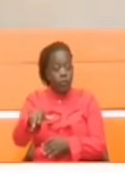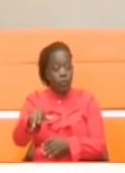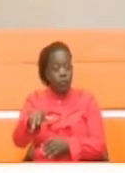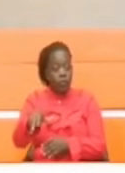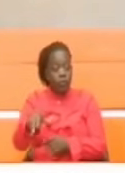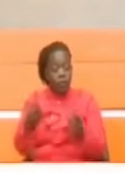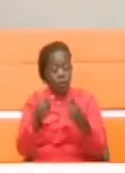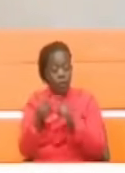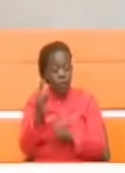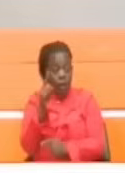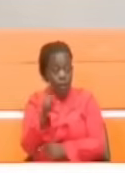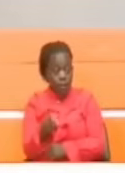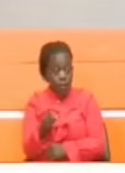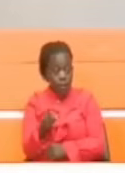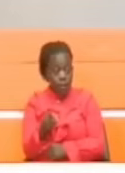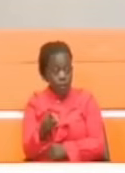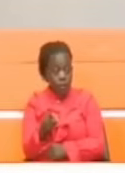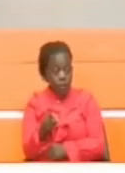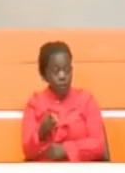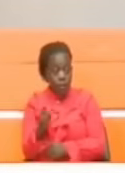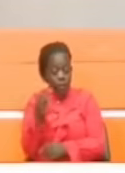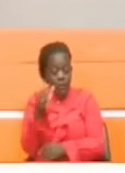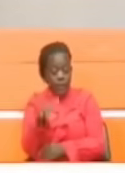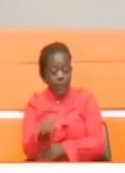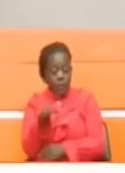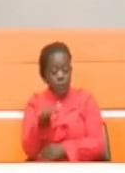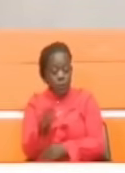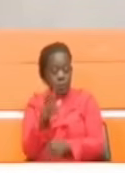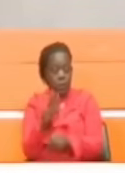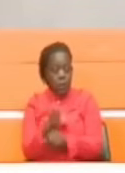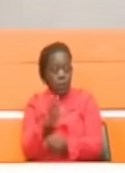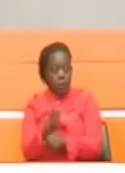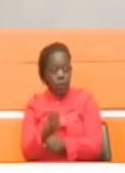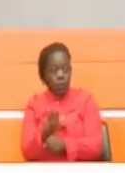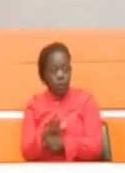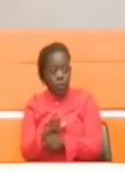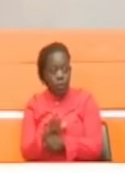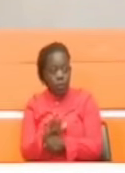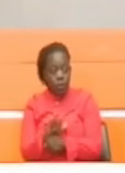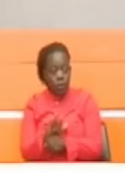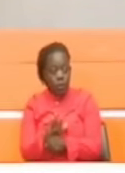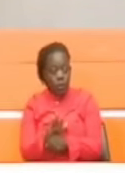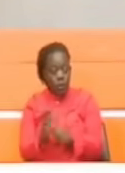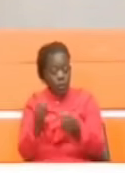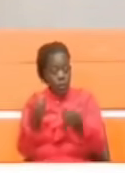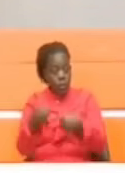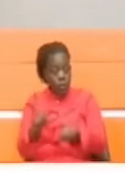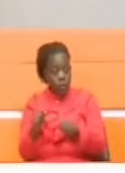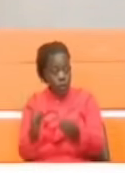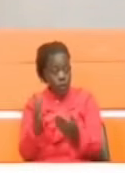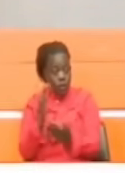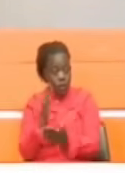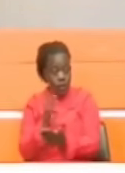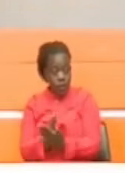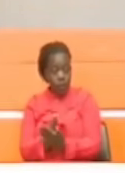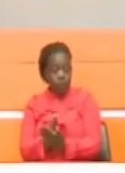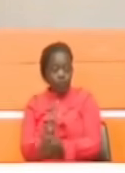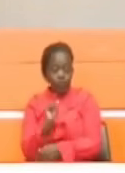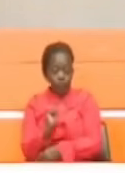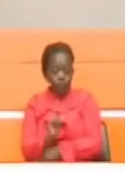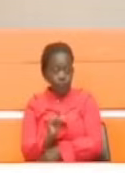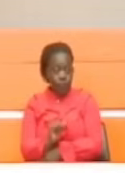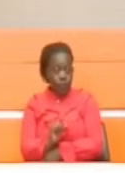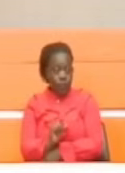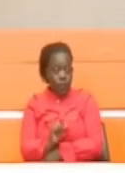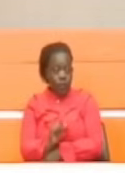na ebe batu sawa ebade ojja omuvuzi we omuvuzi wa boda boda na yimirira mu ko katono